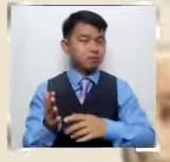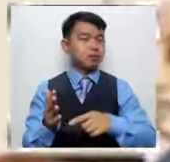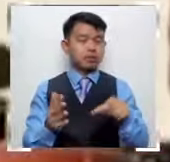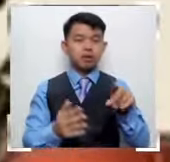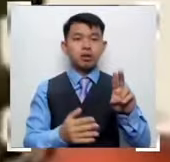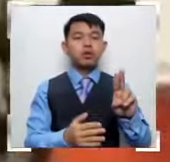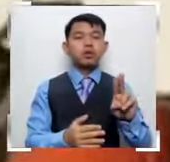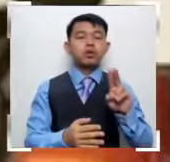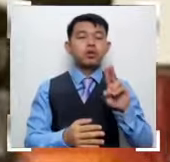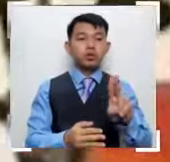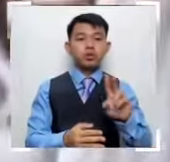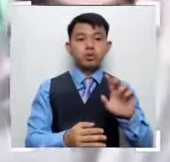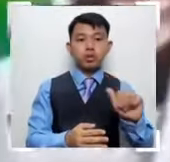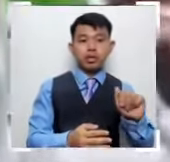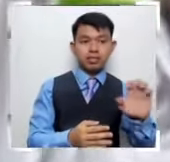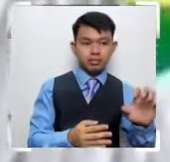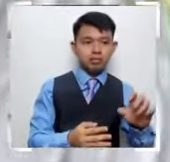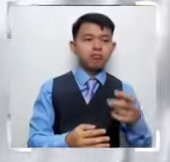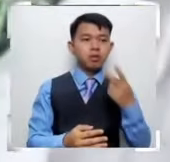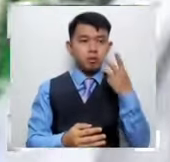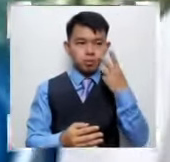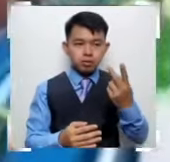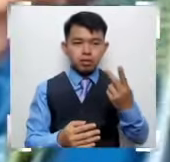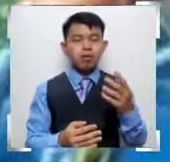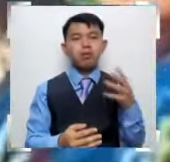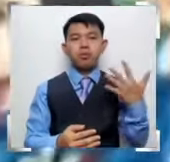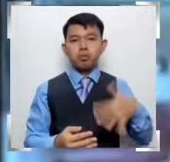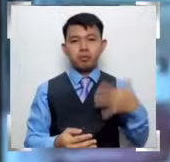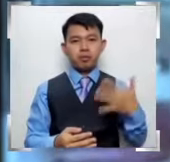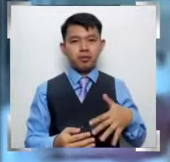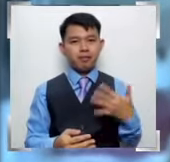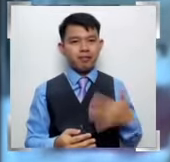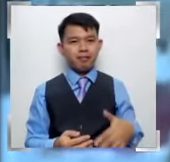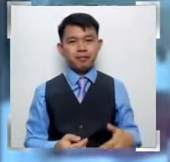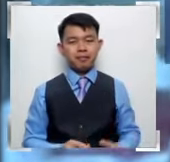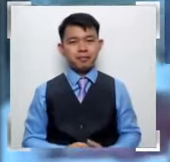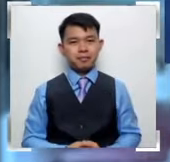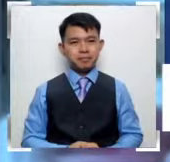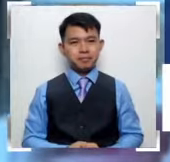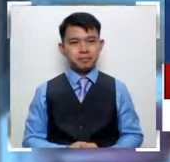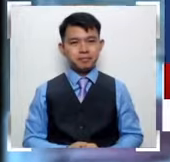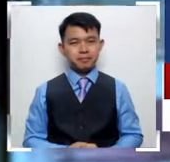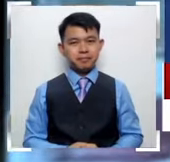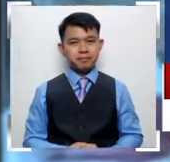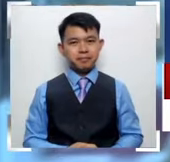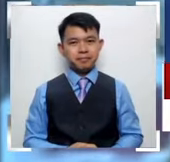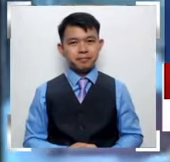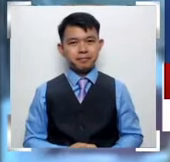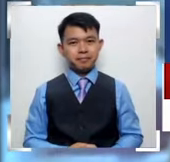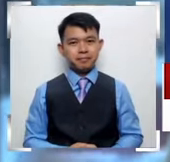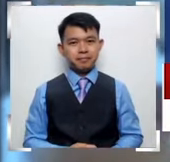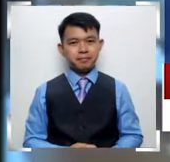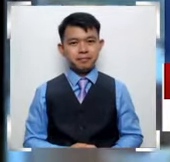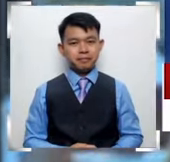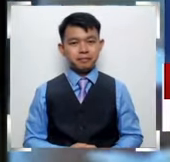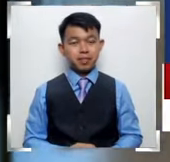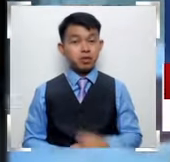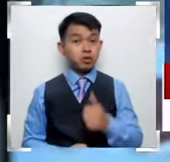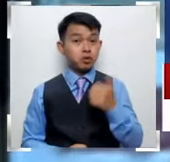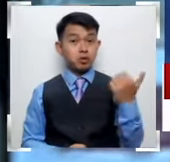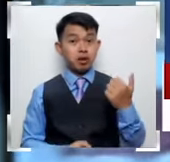kanyang mga mural. Yung mga ibang lahi talaga